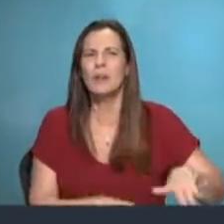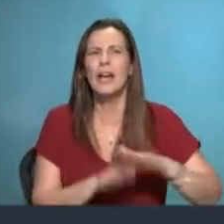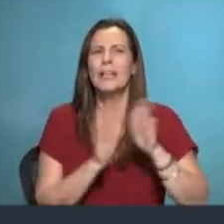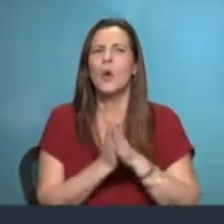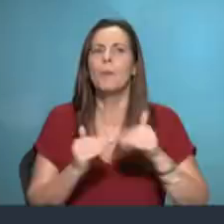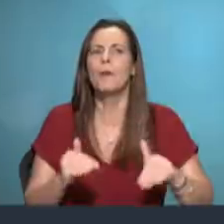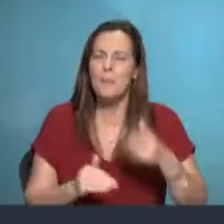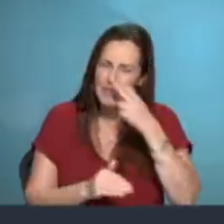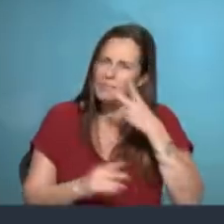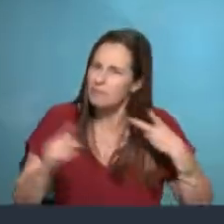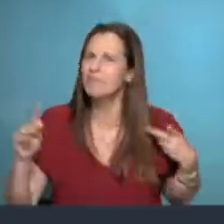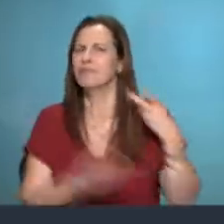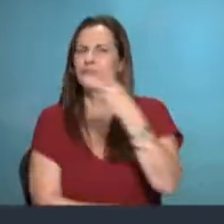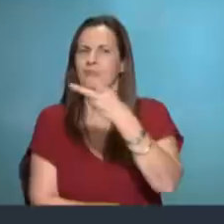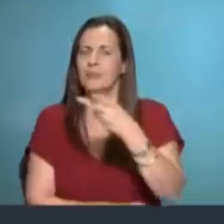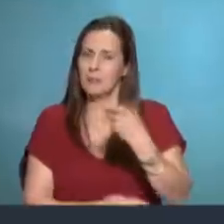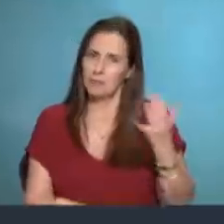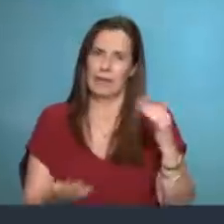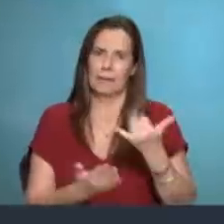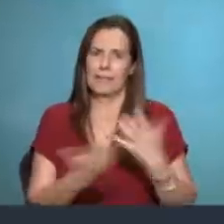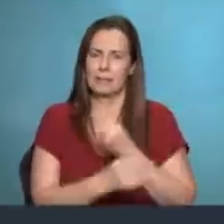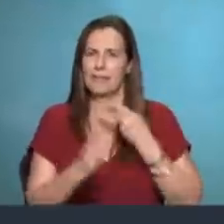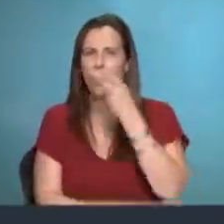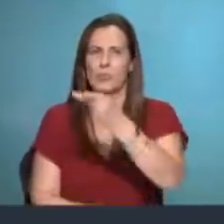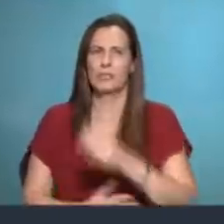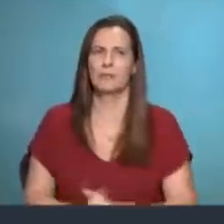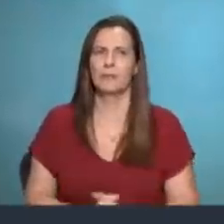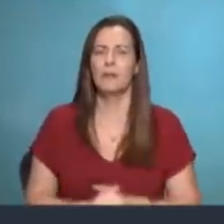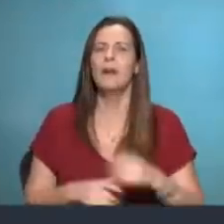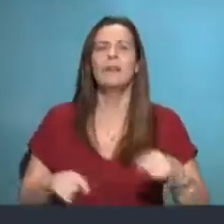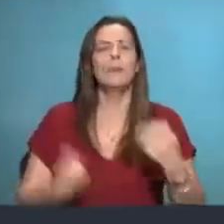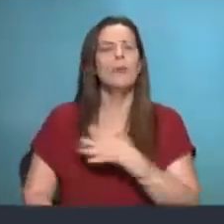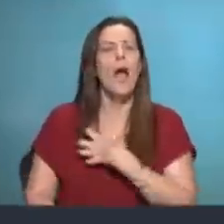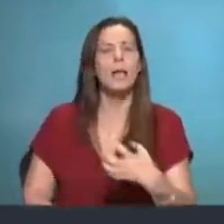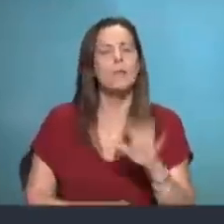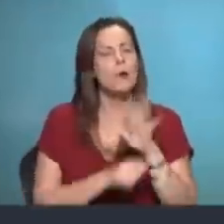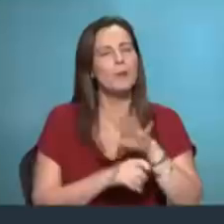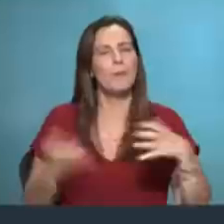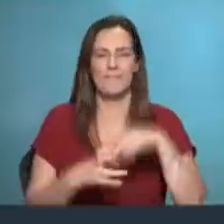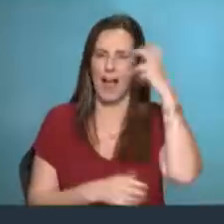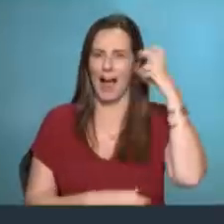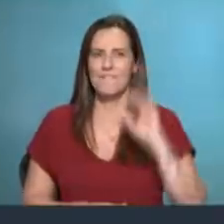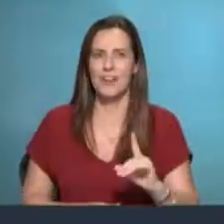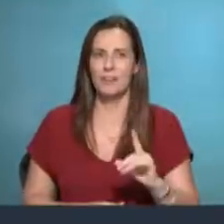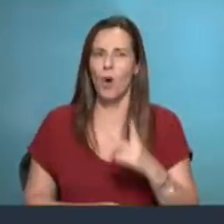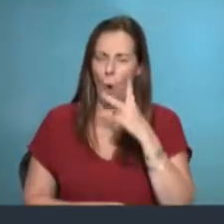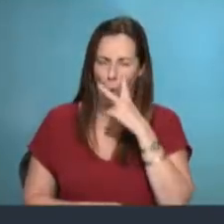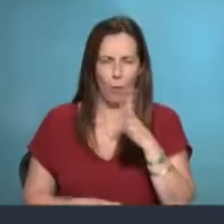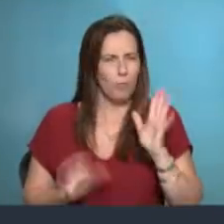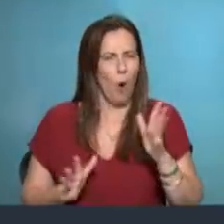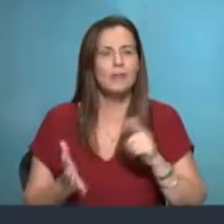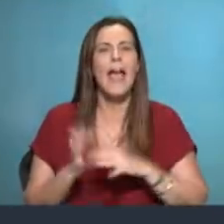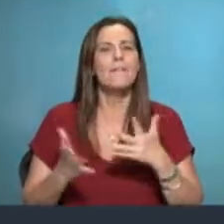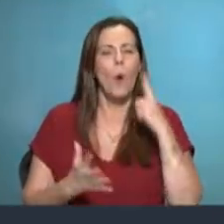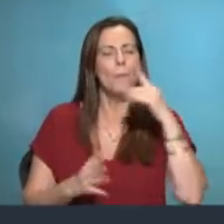המגבלות ומנסים לפרוץ ופורצים. תרבות השפע המחלחלת לחברה הערבית ניכרת היטב